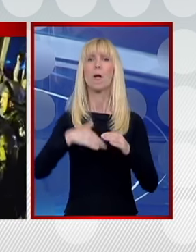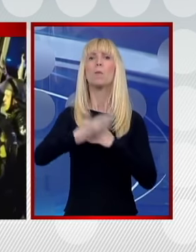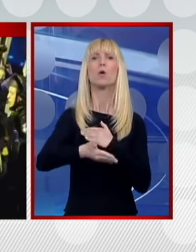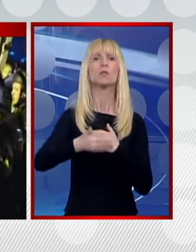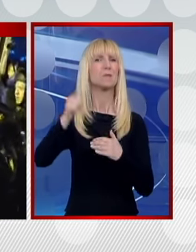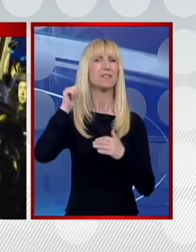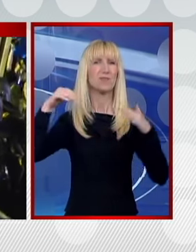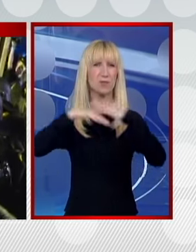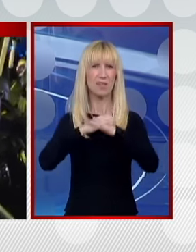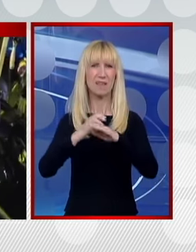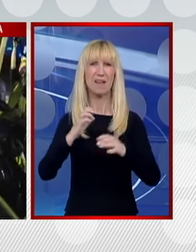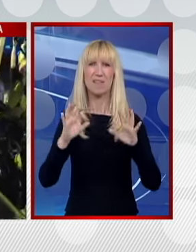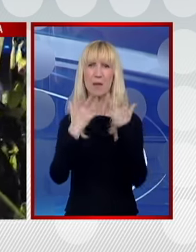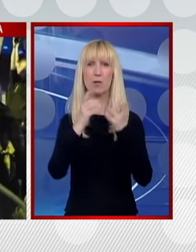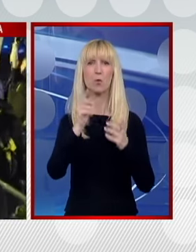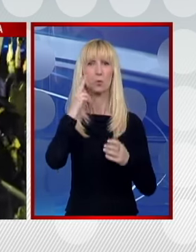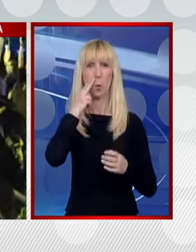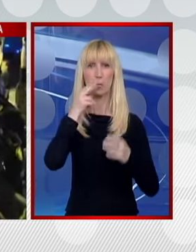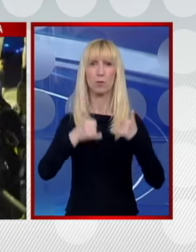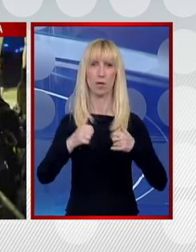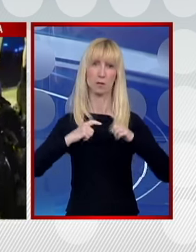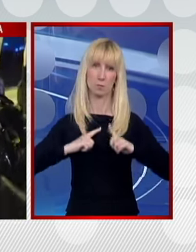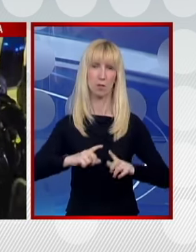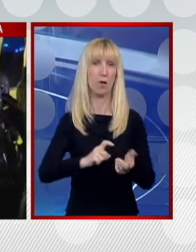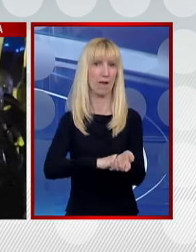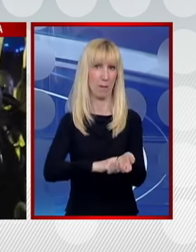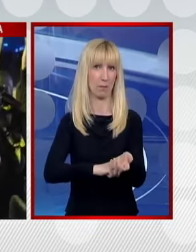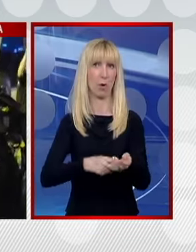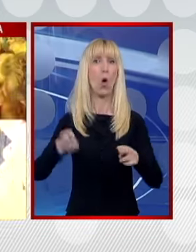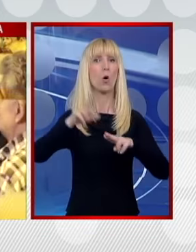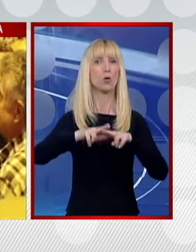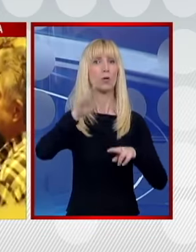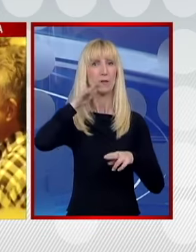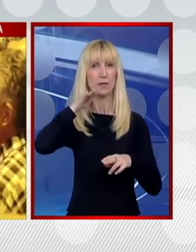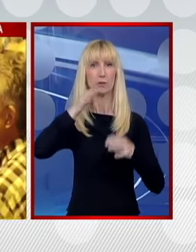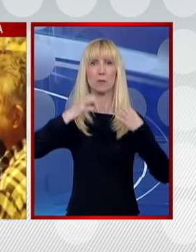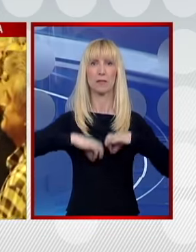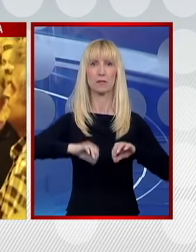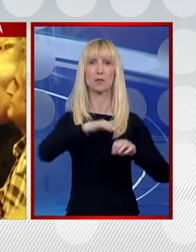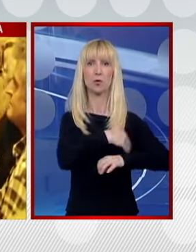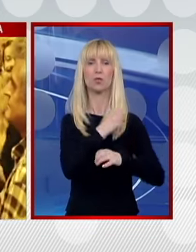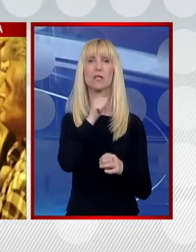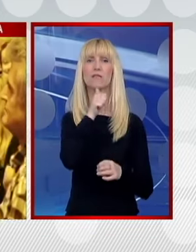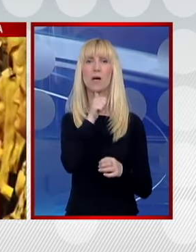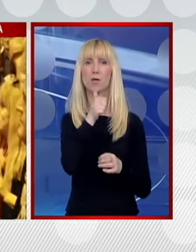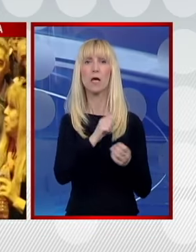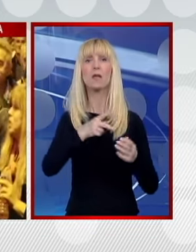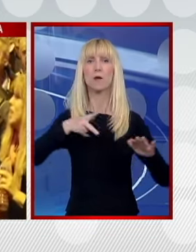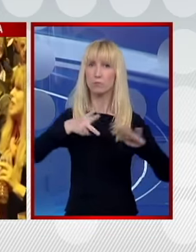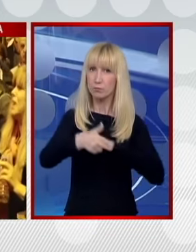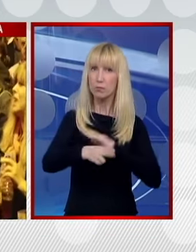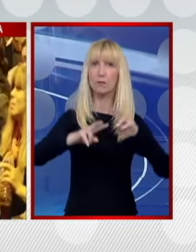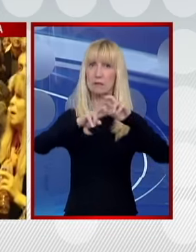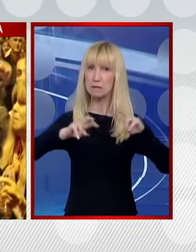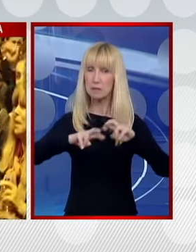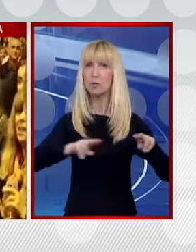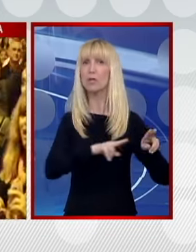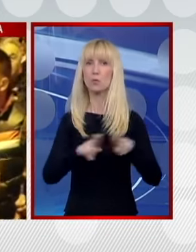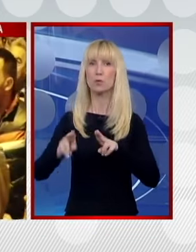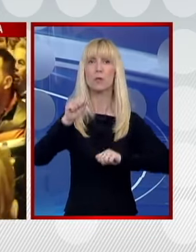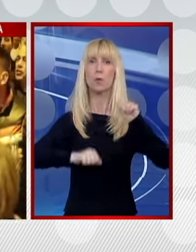Posle sinoćnih nemira u Skoplju je danas mirno, ali i napeto. Odluka makedonskog predsjednika Đorđa Ivanova da ukine istražne i